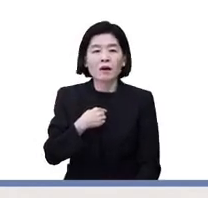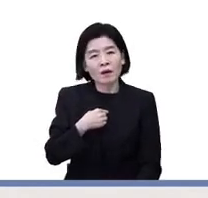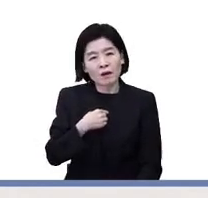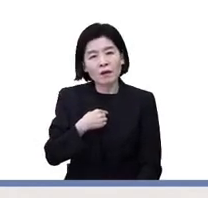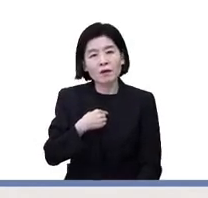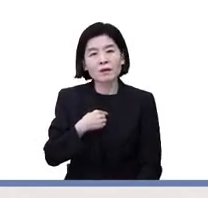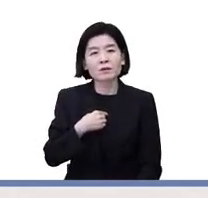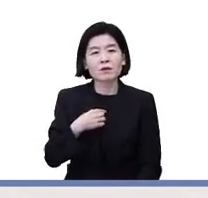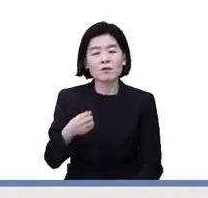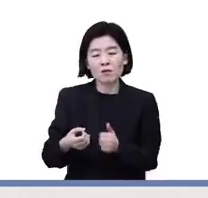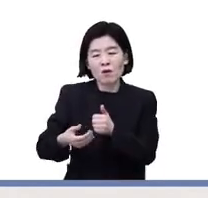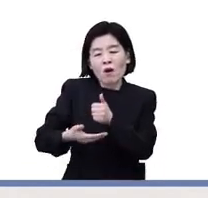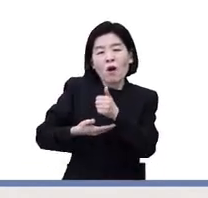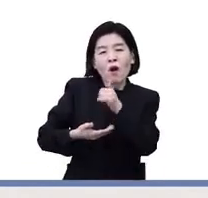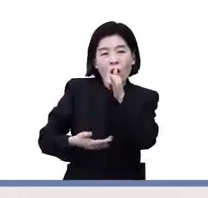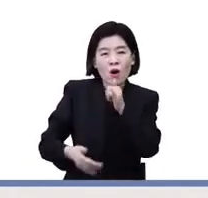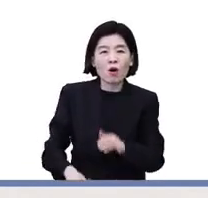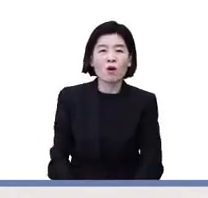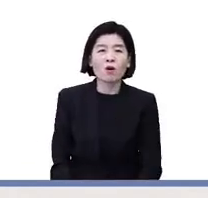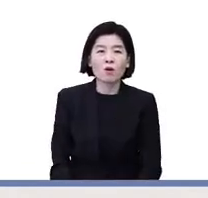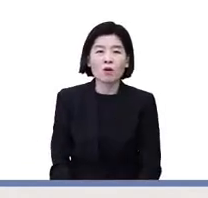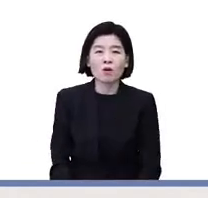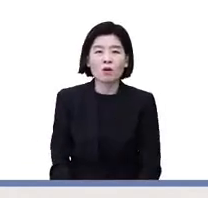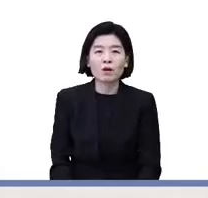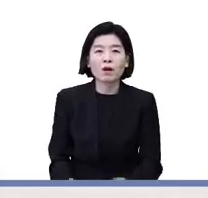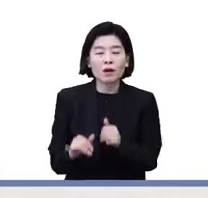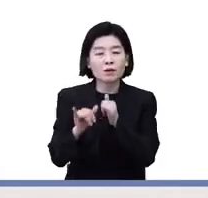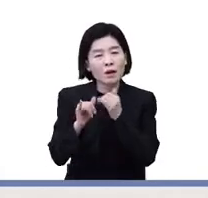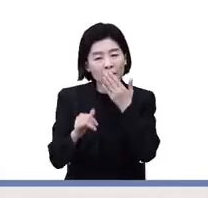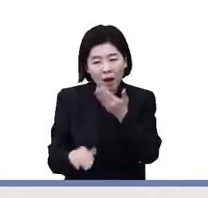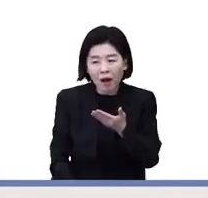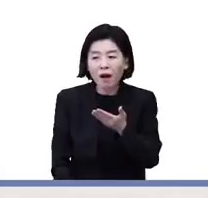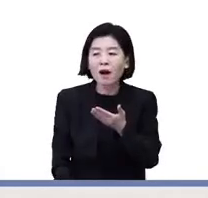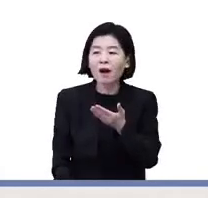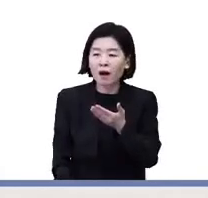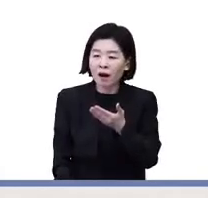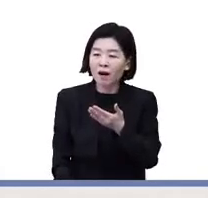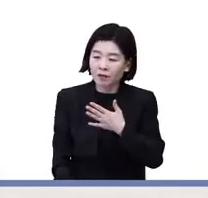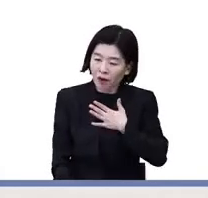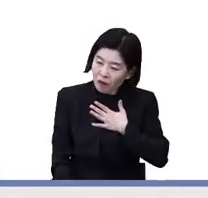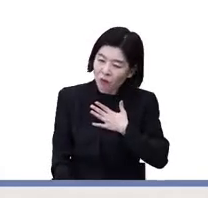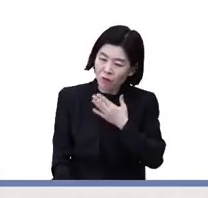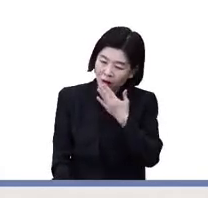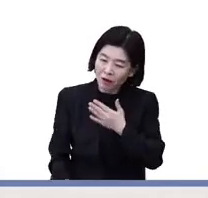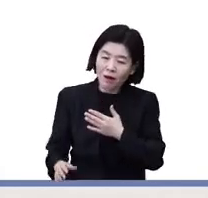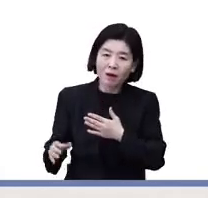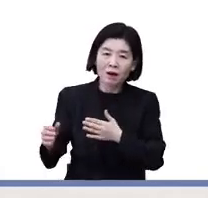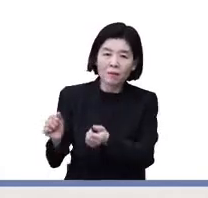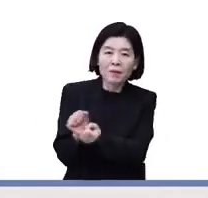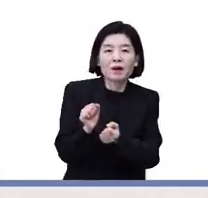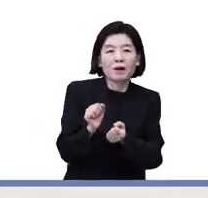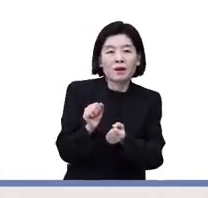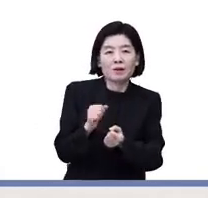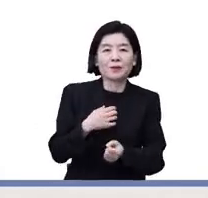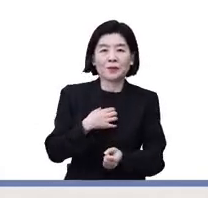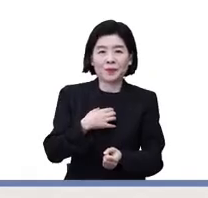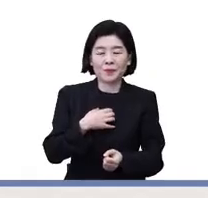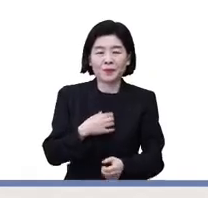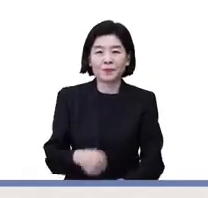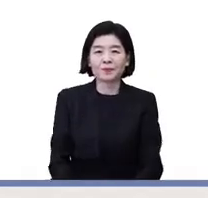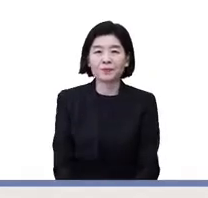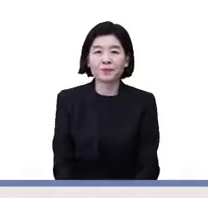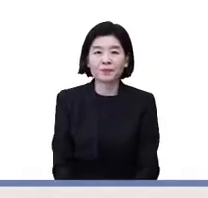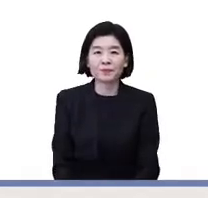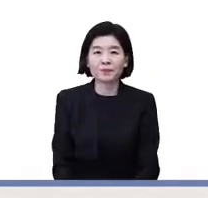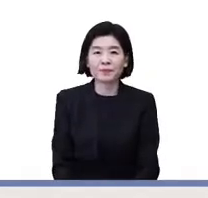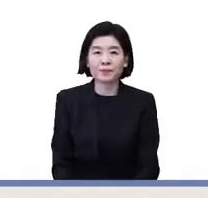흔하고 그렇게 할 수도 있는 거겠구나 하는 마음이 좀 들 수가 있고, 그 영향을 청소년이 많이 받는다는 얘기죠.